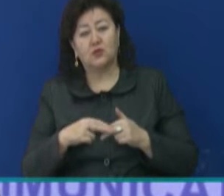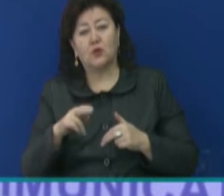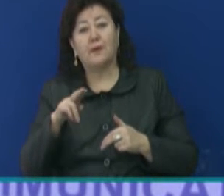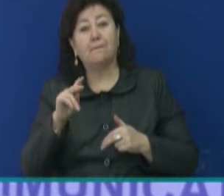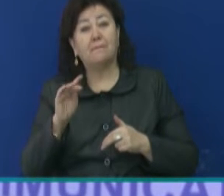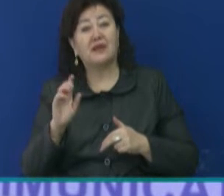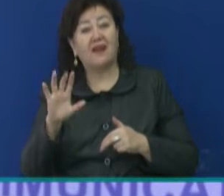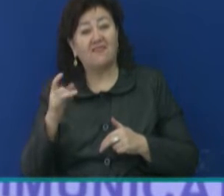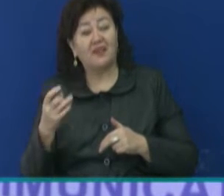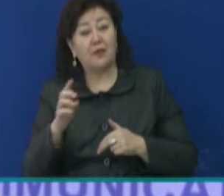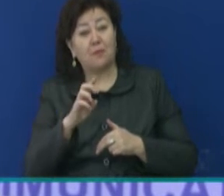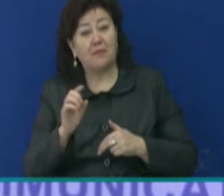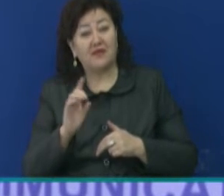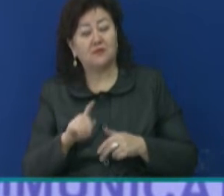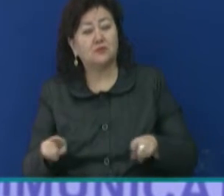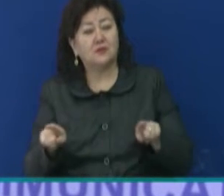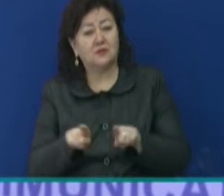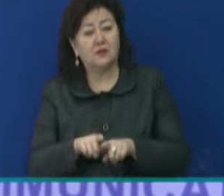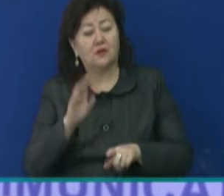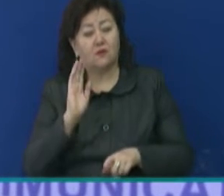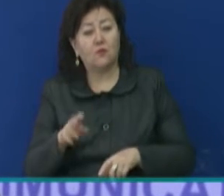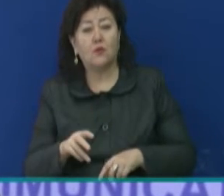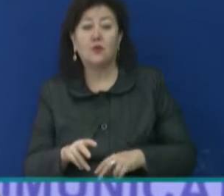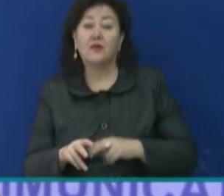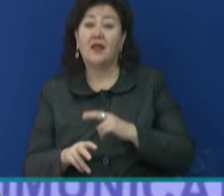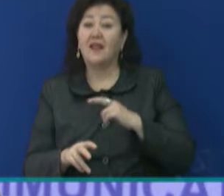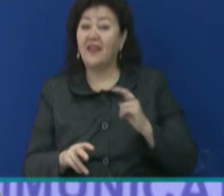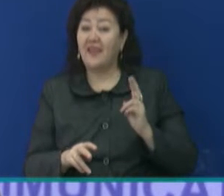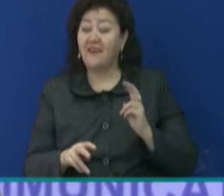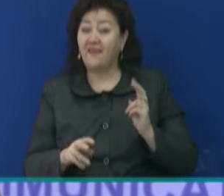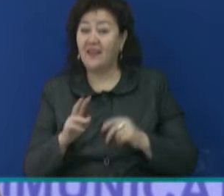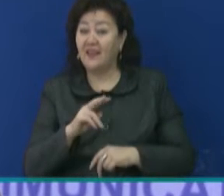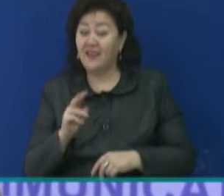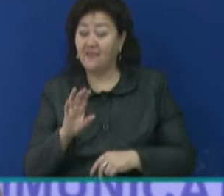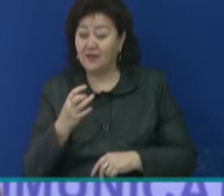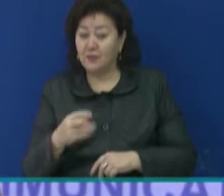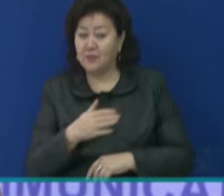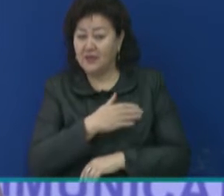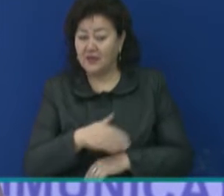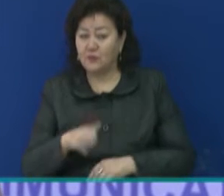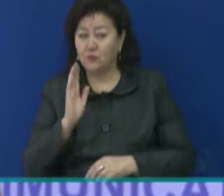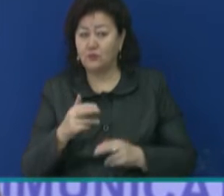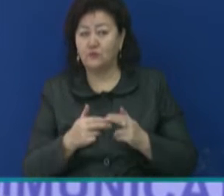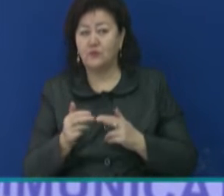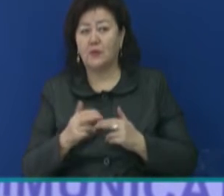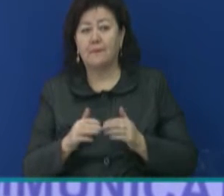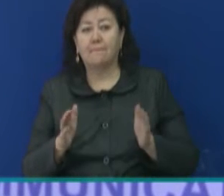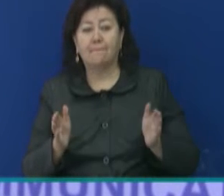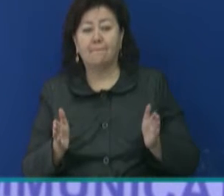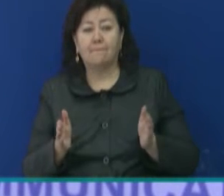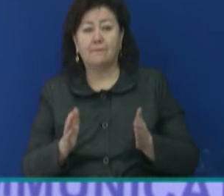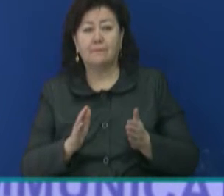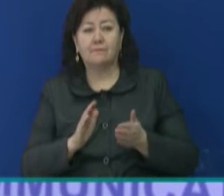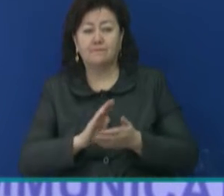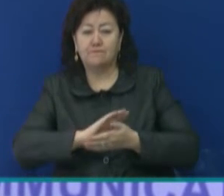часть города будут таким же образом происходить левая часть но с учетом как мы уже оговорились о плотности застройки чтобы